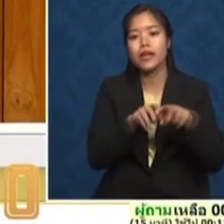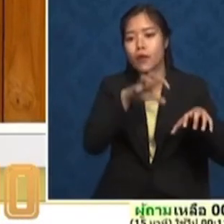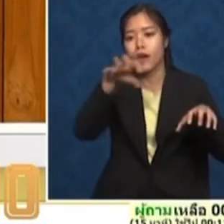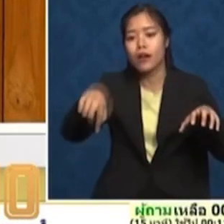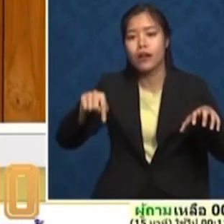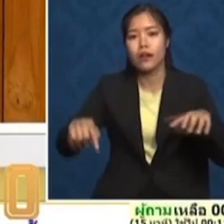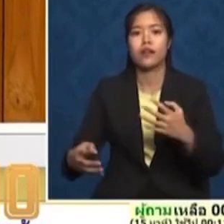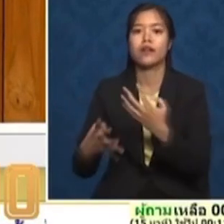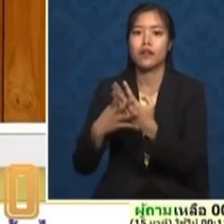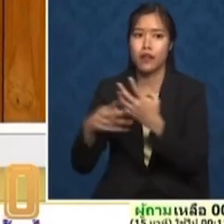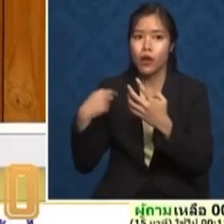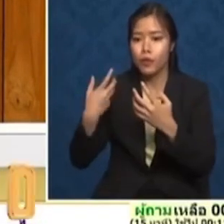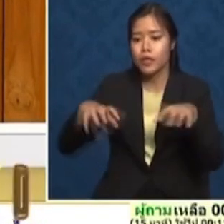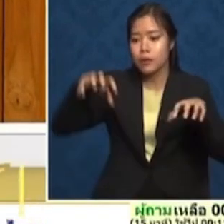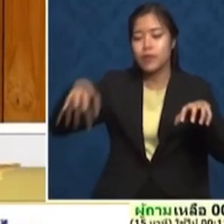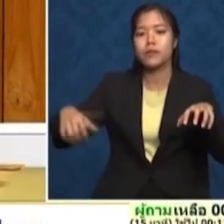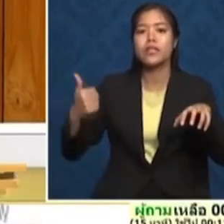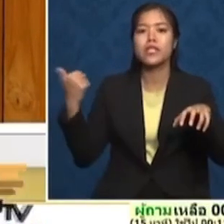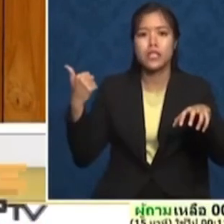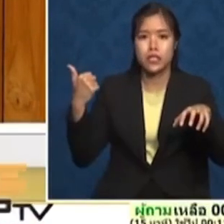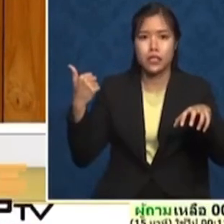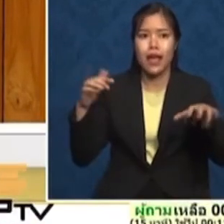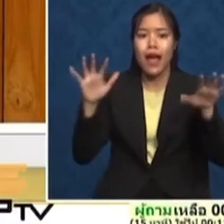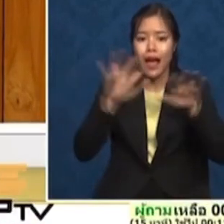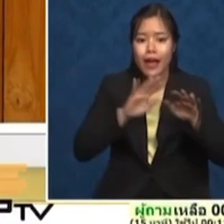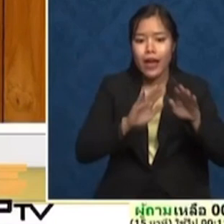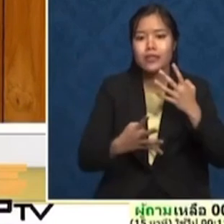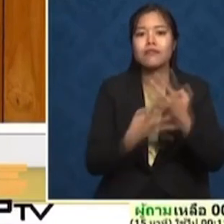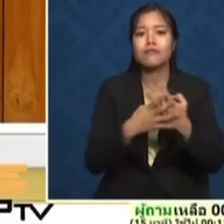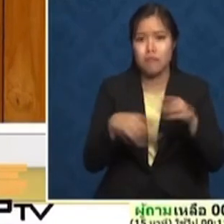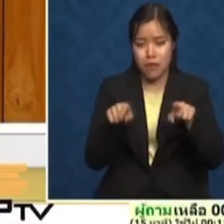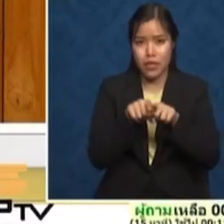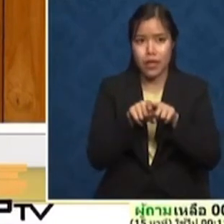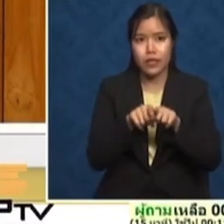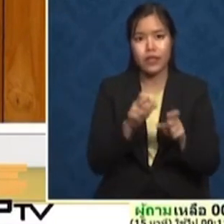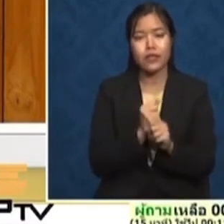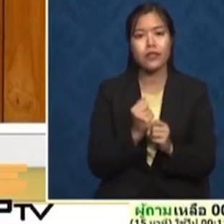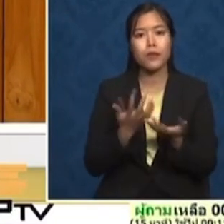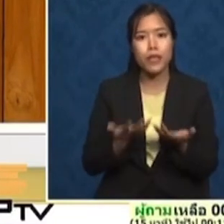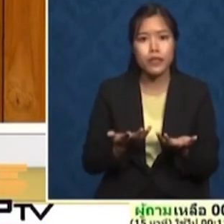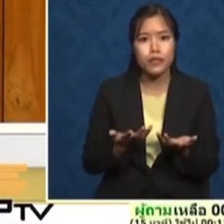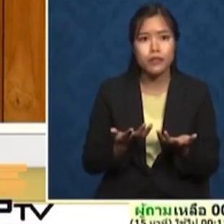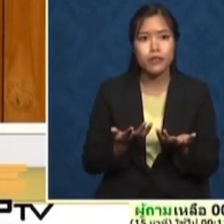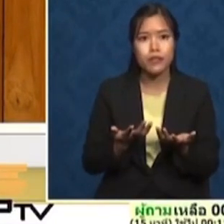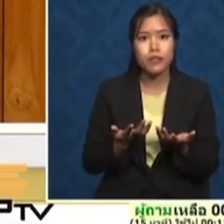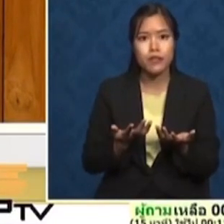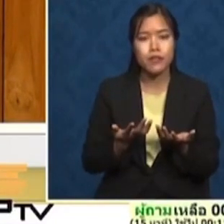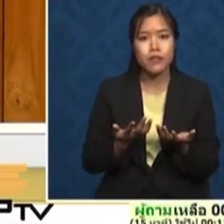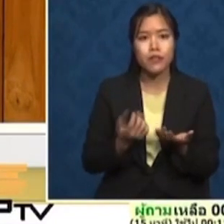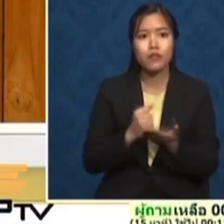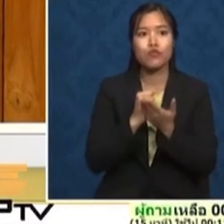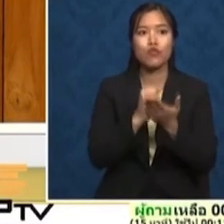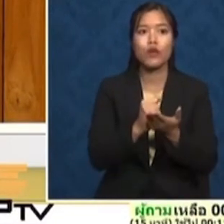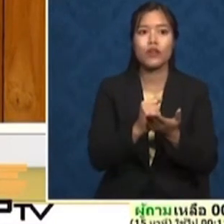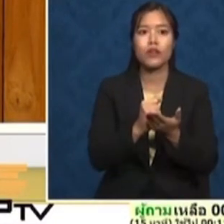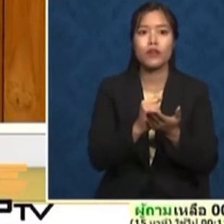การที่คุมขังอื่นเพื่อมีสภาพคล้ายๆเรือนจำเพื่อจะทำยังไงจะให้เอ่อยกระดับ